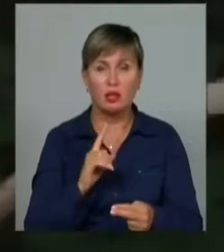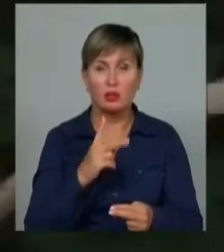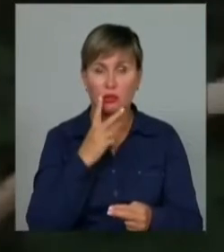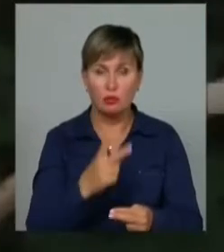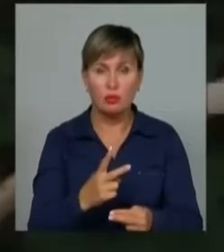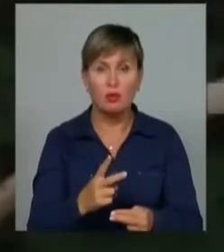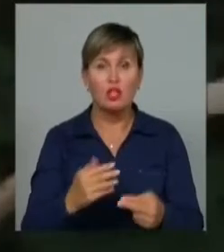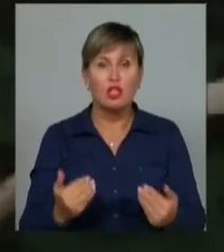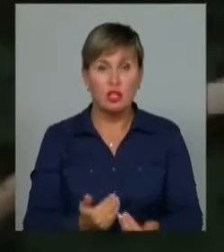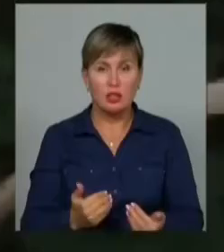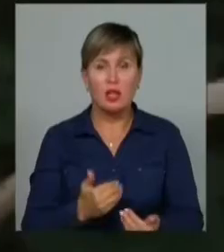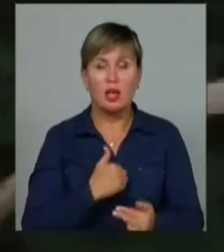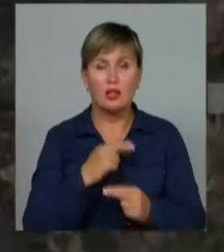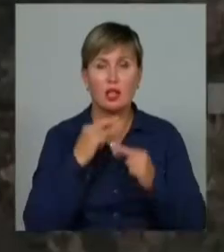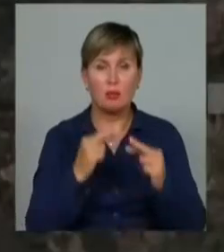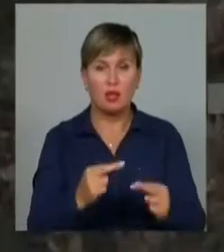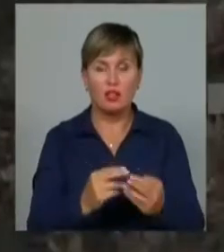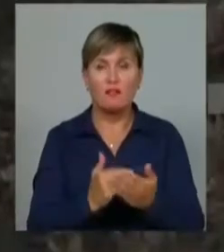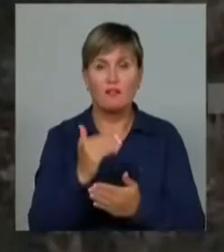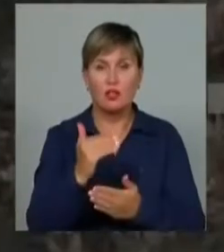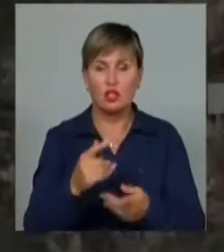Однако жители намерены обратиться в